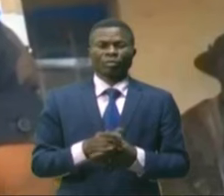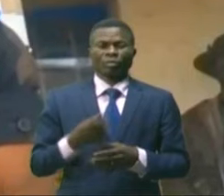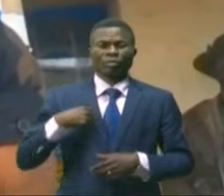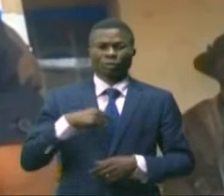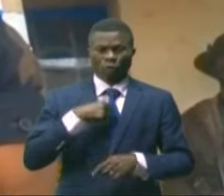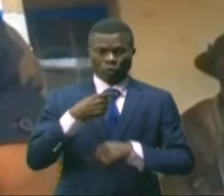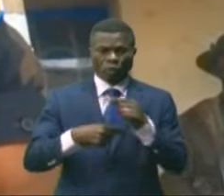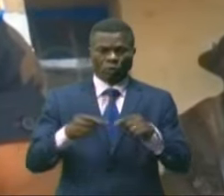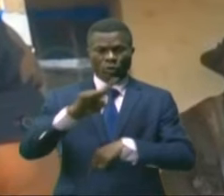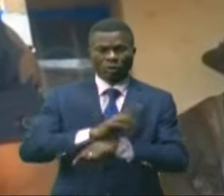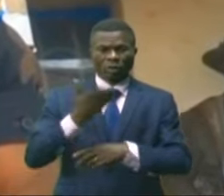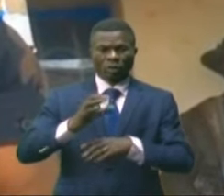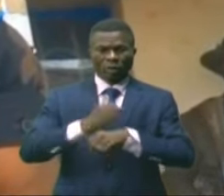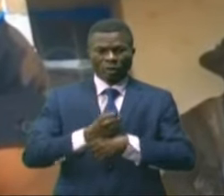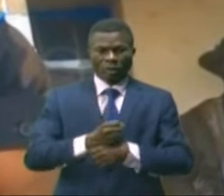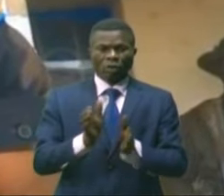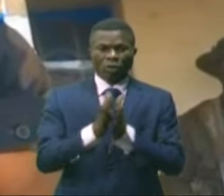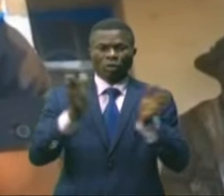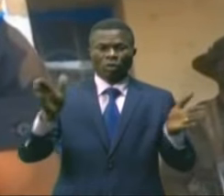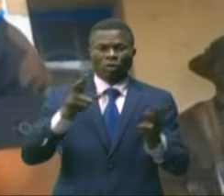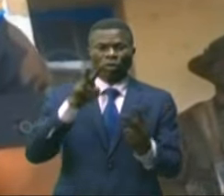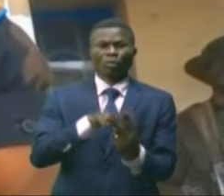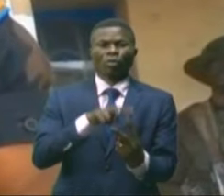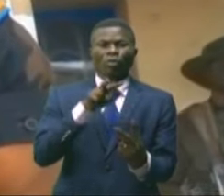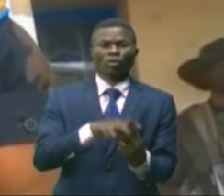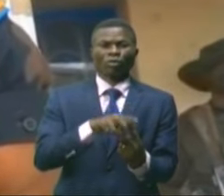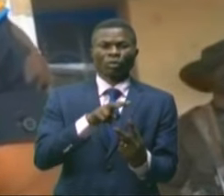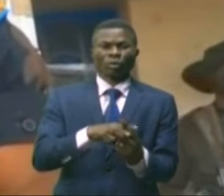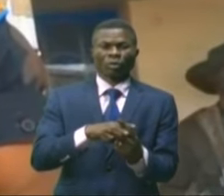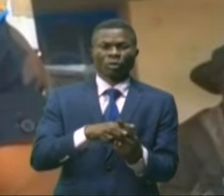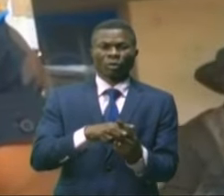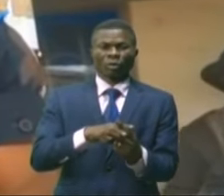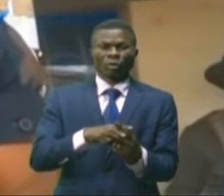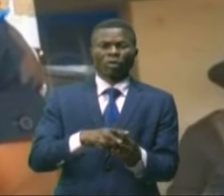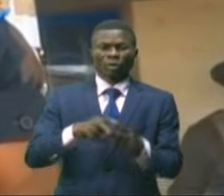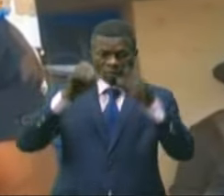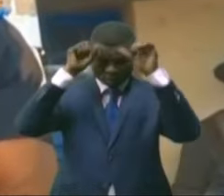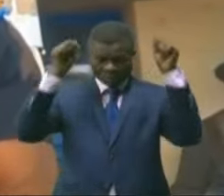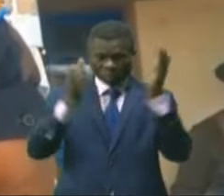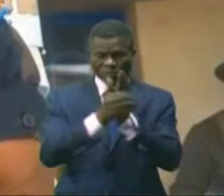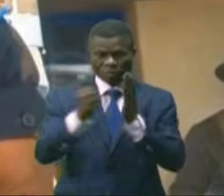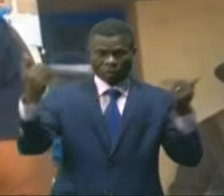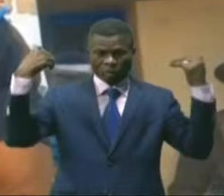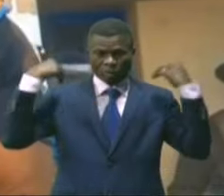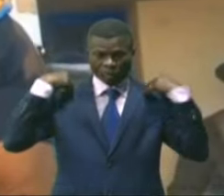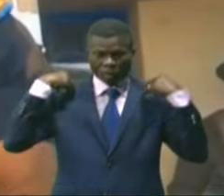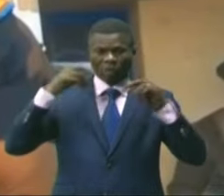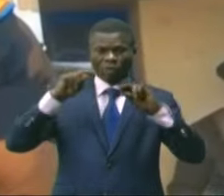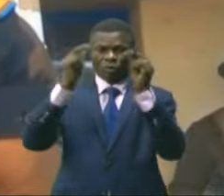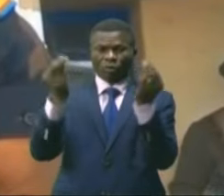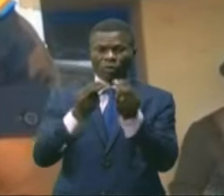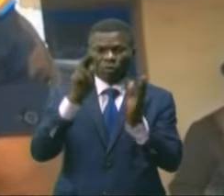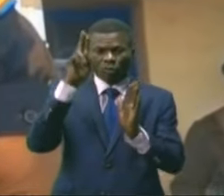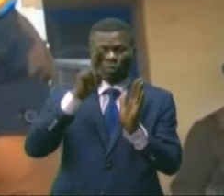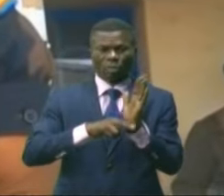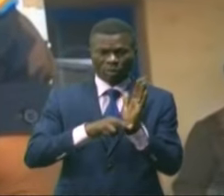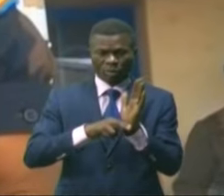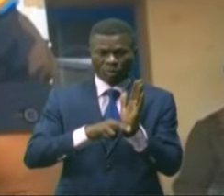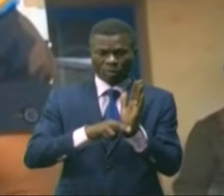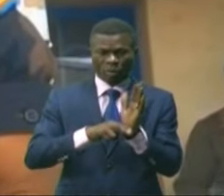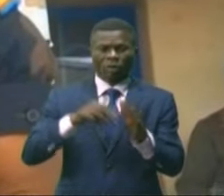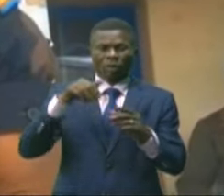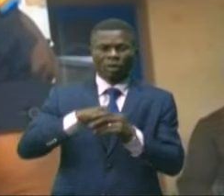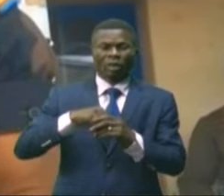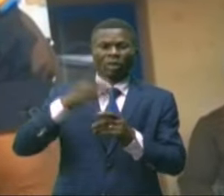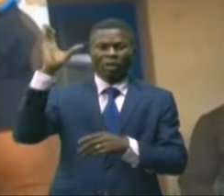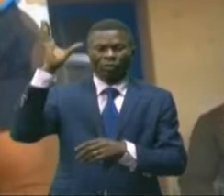procédé ce jour à l'installation officielle provisoire du précité en qualité de chef de groupement d'Aoupa en chefferie